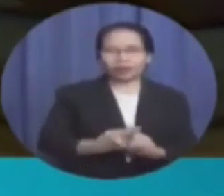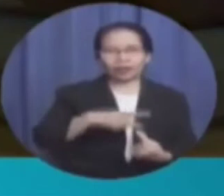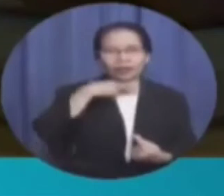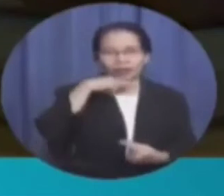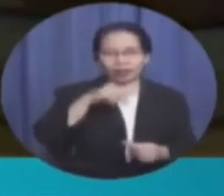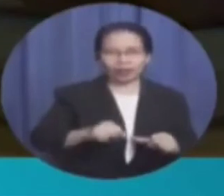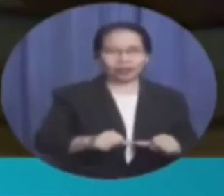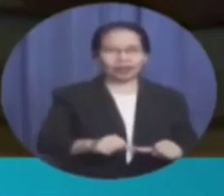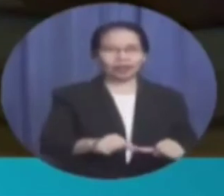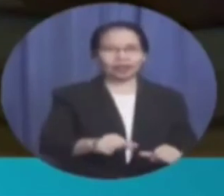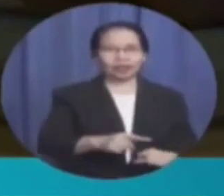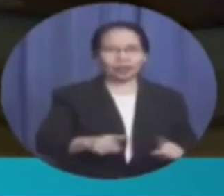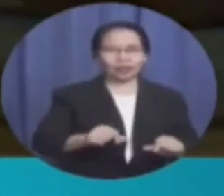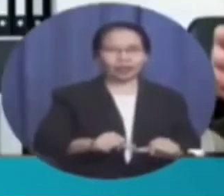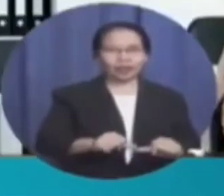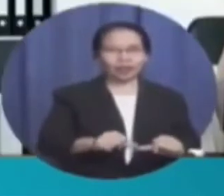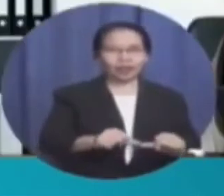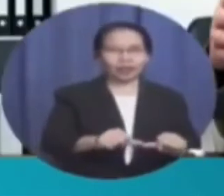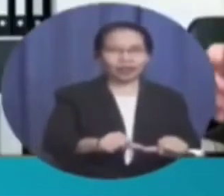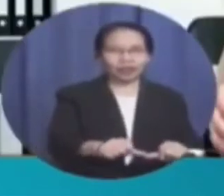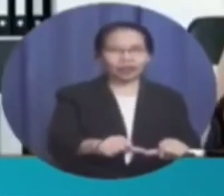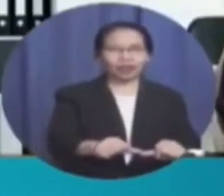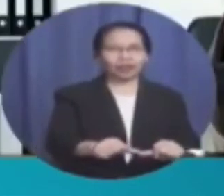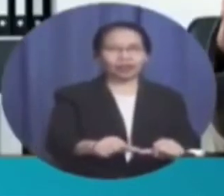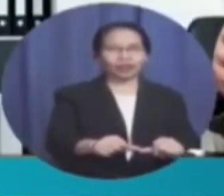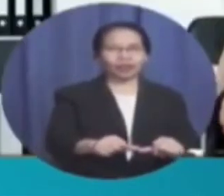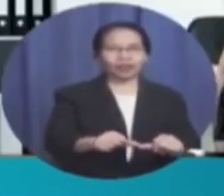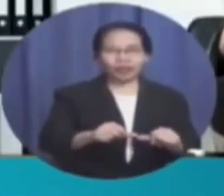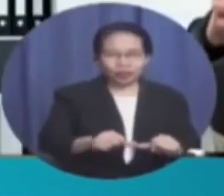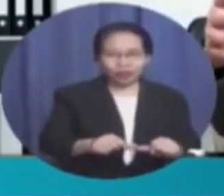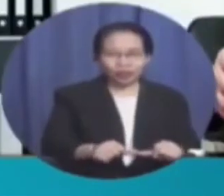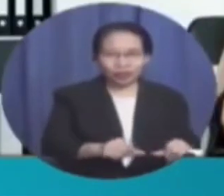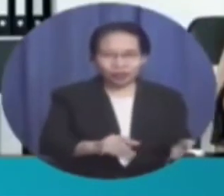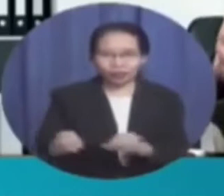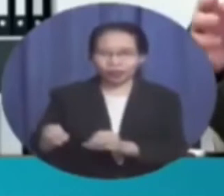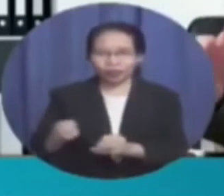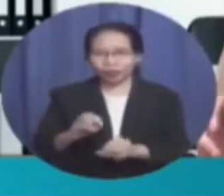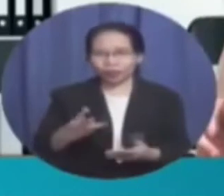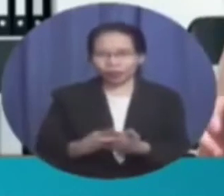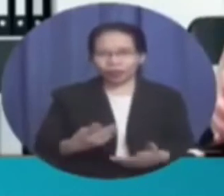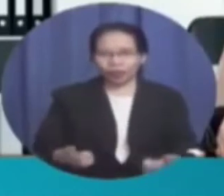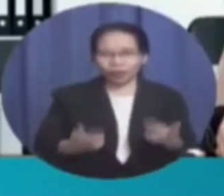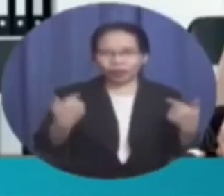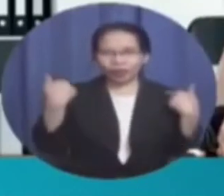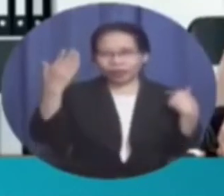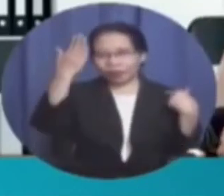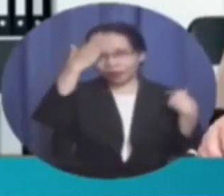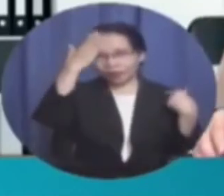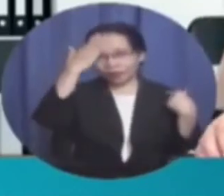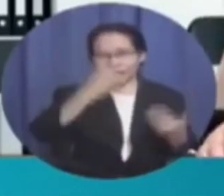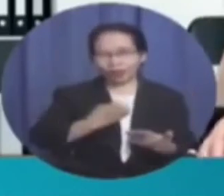mo itinutuloy. Pero pag tuloy-tuloy ka lang, tuloy-tuloy sa buong buhay mo, meron ako